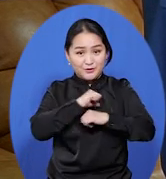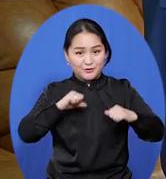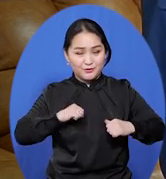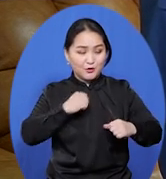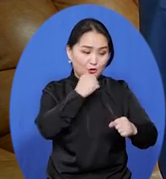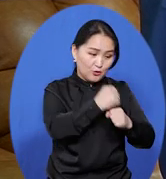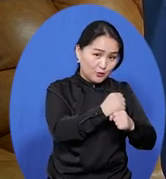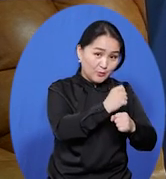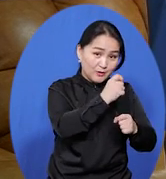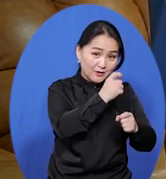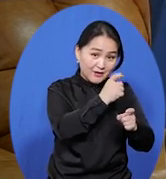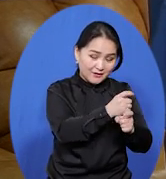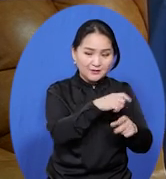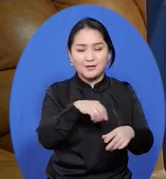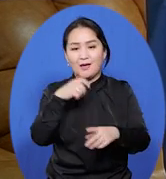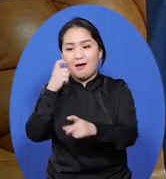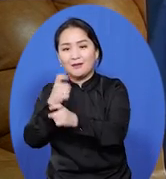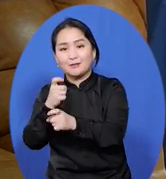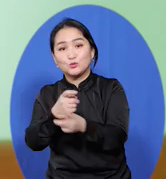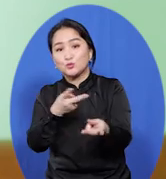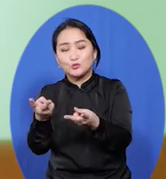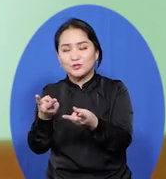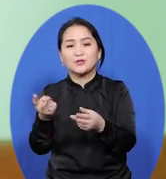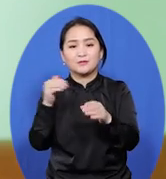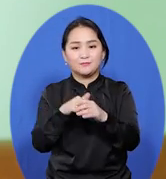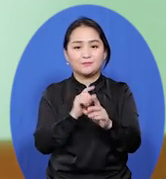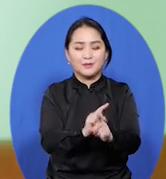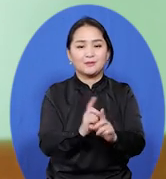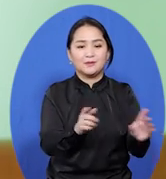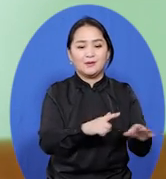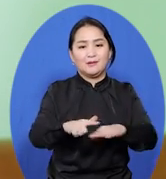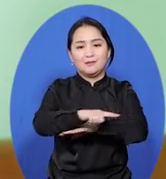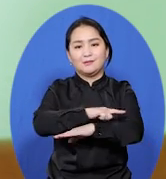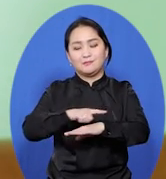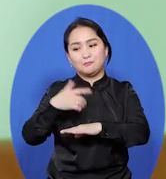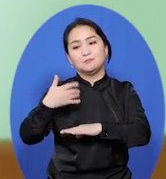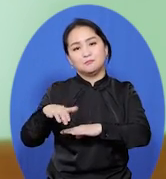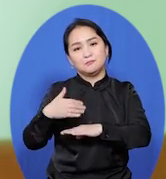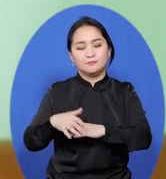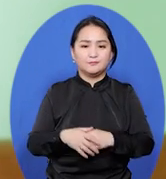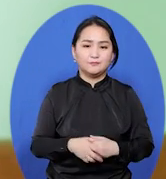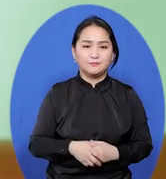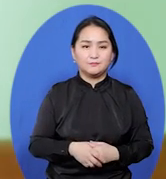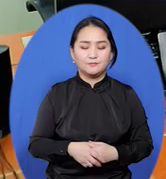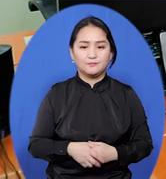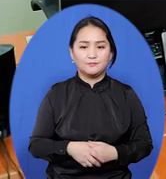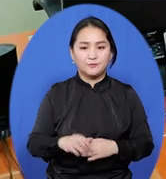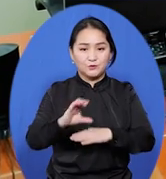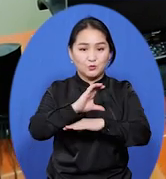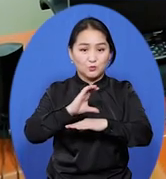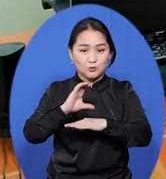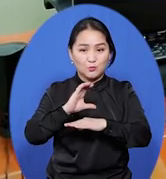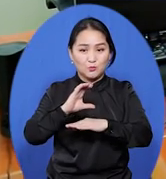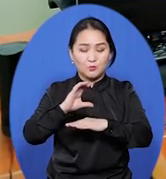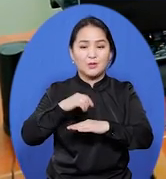иргэдэд хөдөлмөрөхөлт болон халамжийн үйлчилгээг хүргэж ажиллаж байгаа. За газрын хувьд бол ачаал яг бас гайгүй харьцангуй ингээд ажиллаа болоод байна.